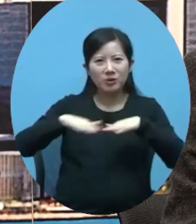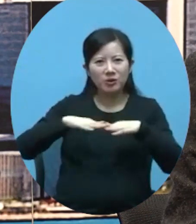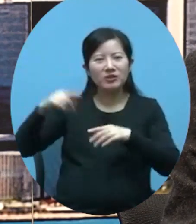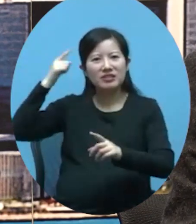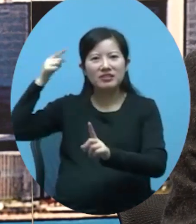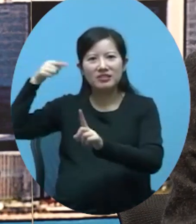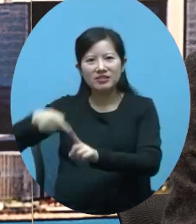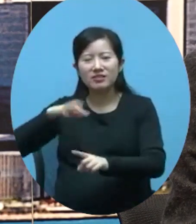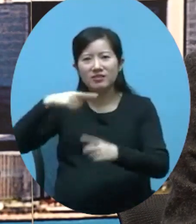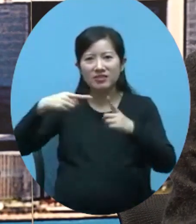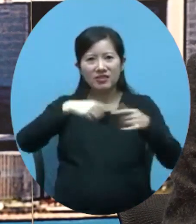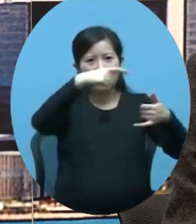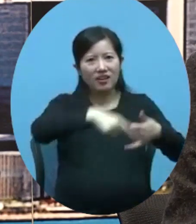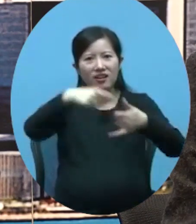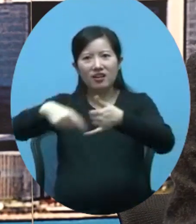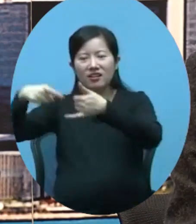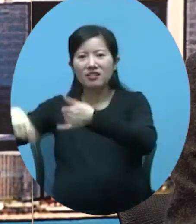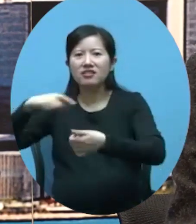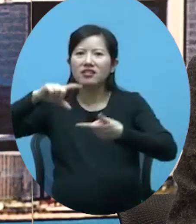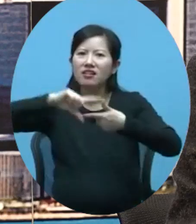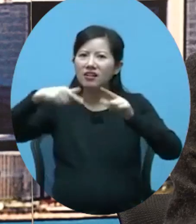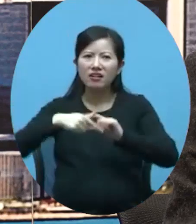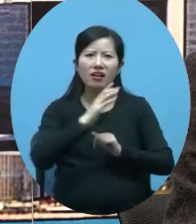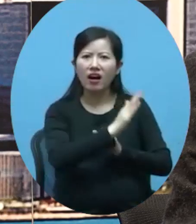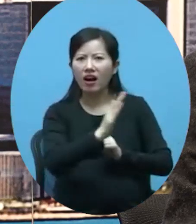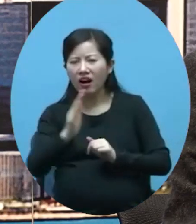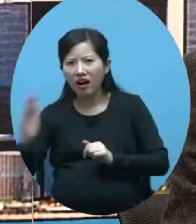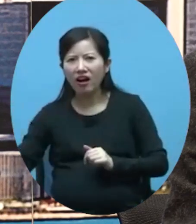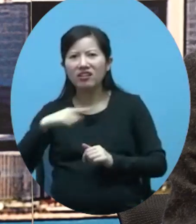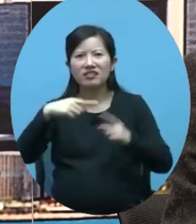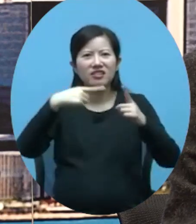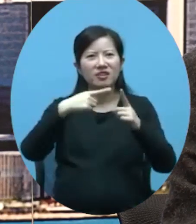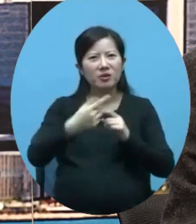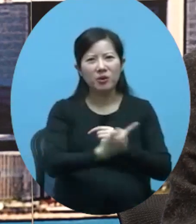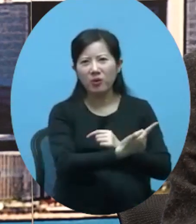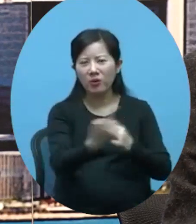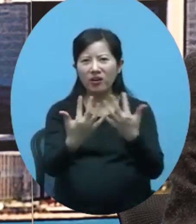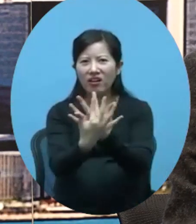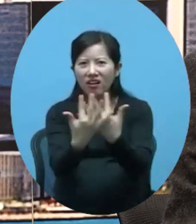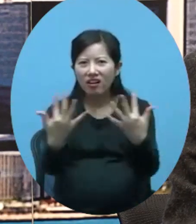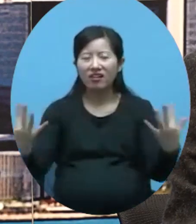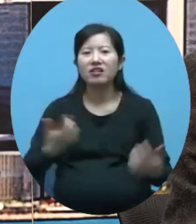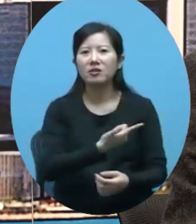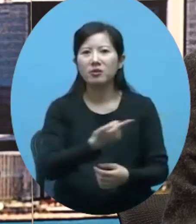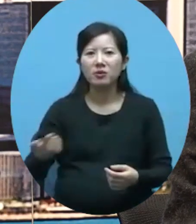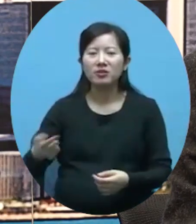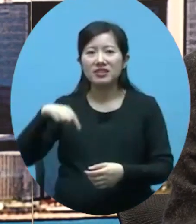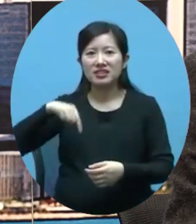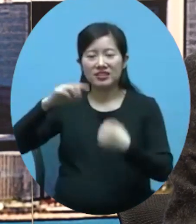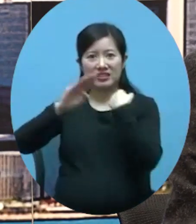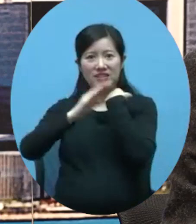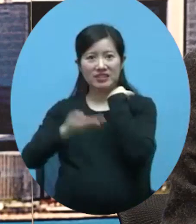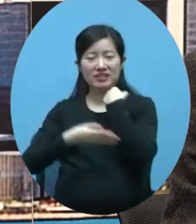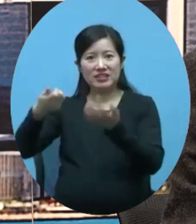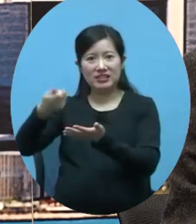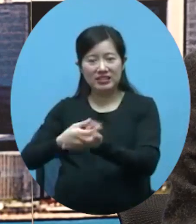就做不同的方法因為人數是非常多那所以這些在這個法例下我們想處理那些